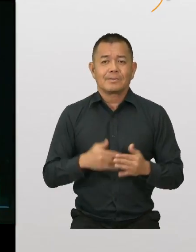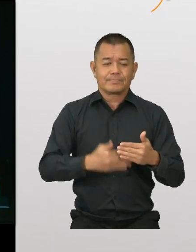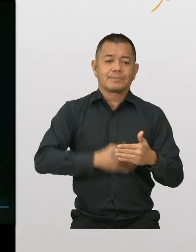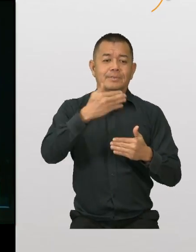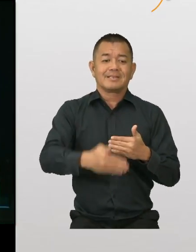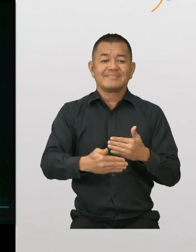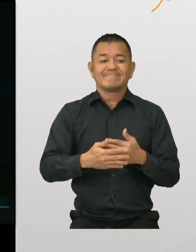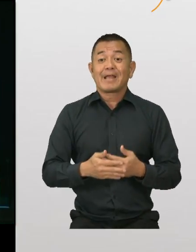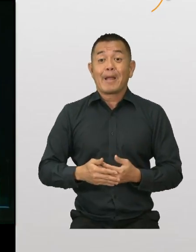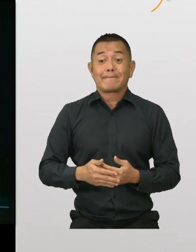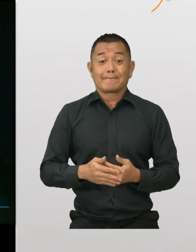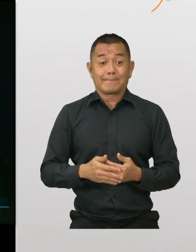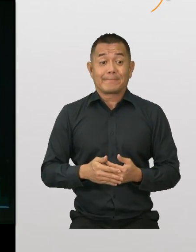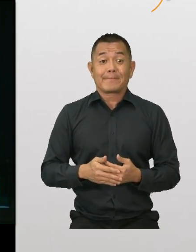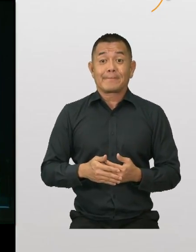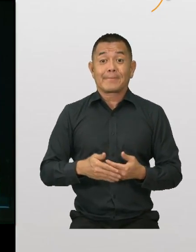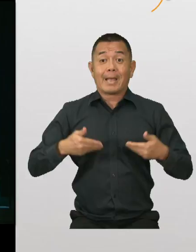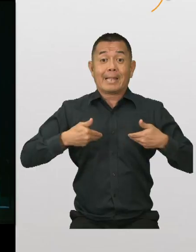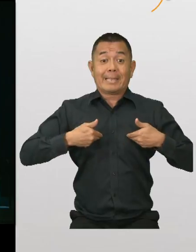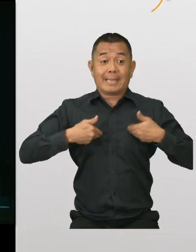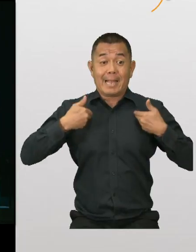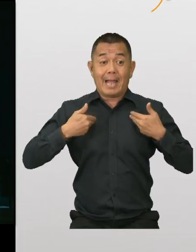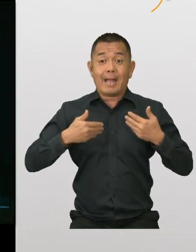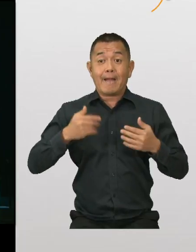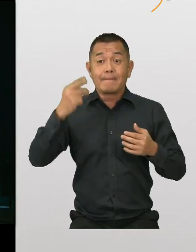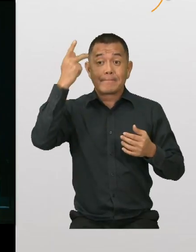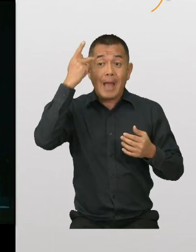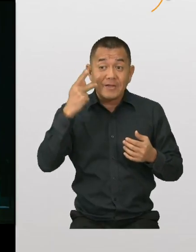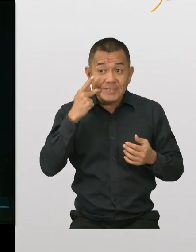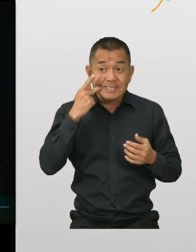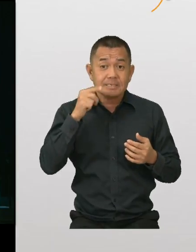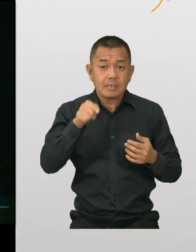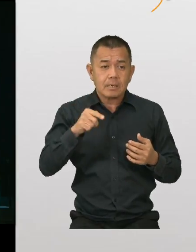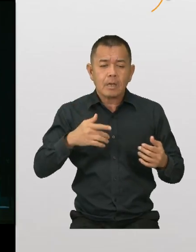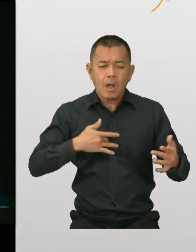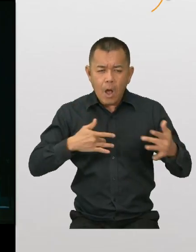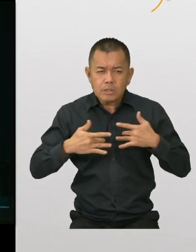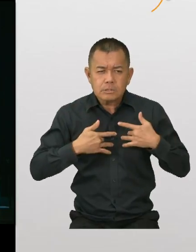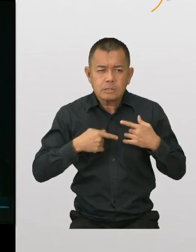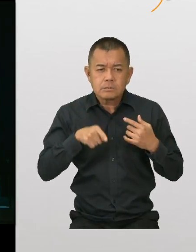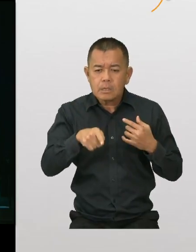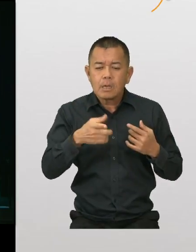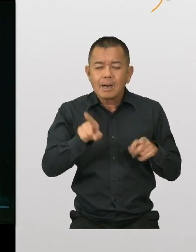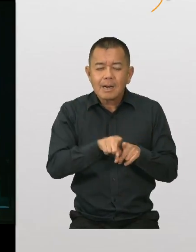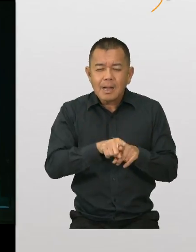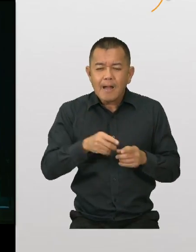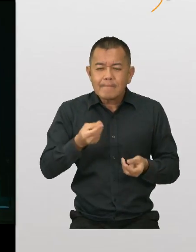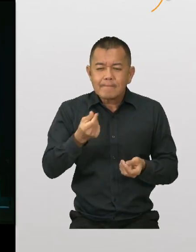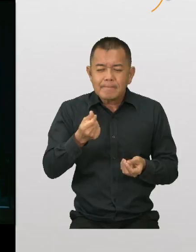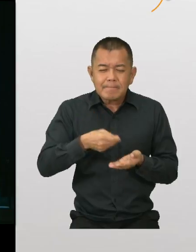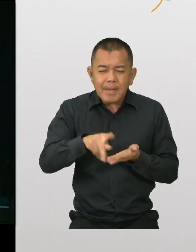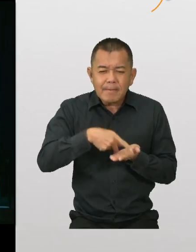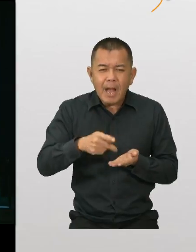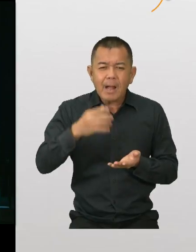题 to the young parents, that is the prices of the 和 infant 其他国家 formula. 相比 Compared to other 本地售卖的奶粉 countries, 的确 infant formula in Singapore is more